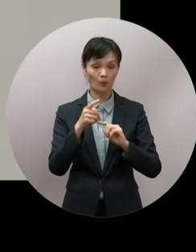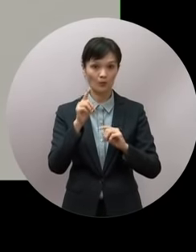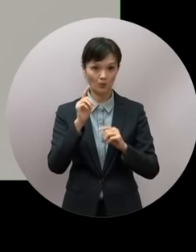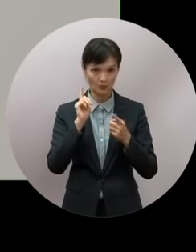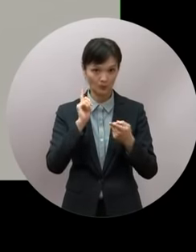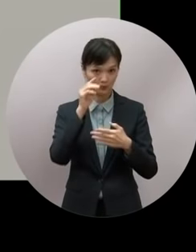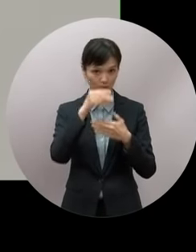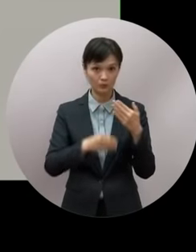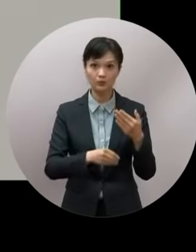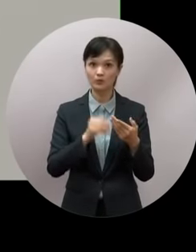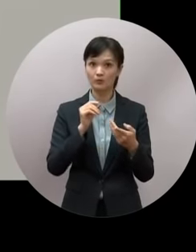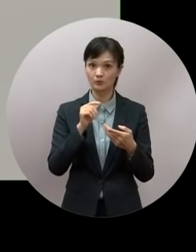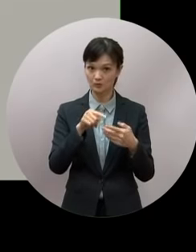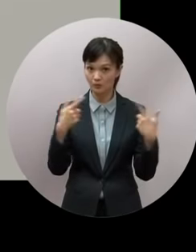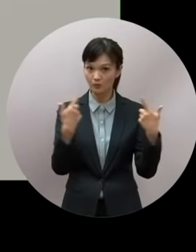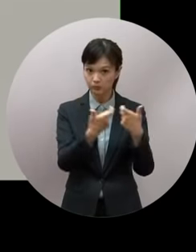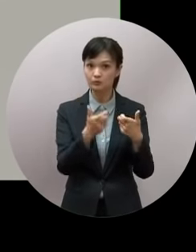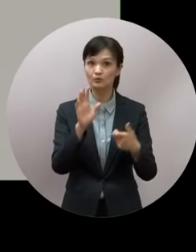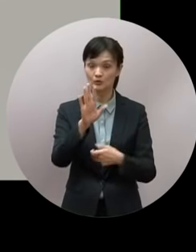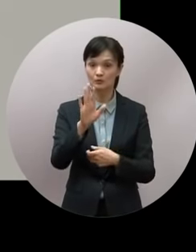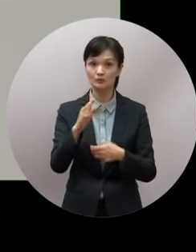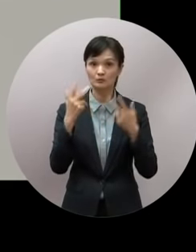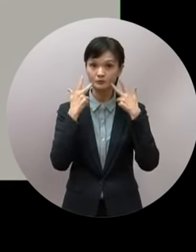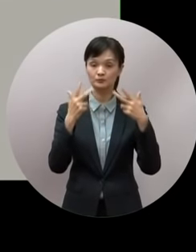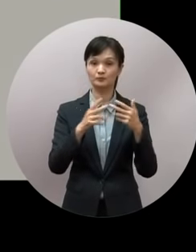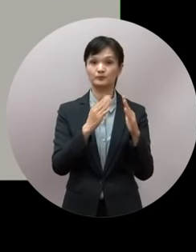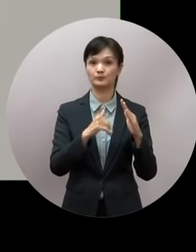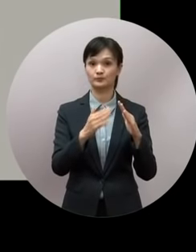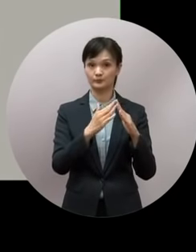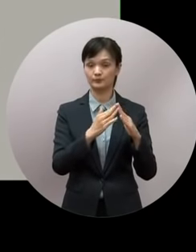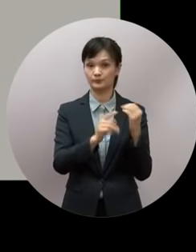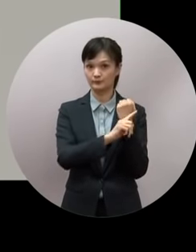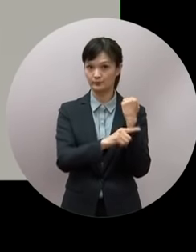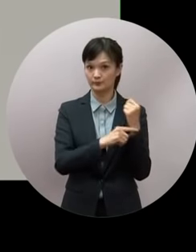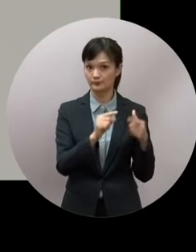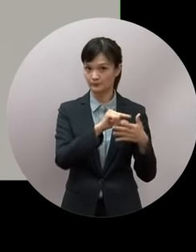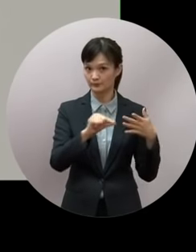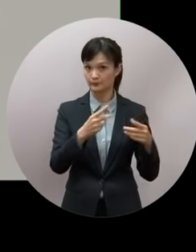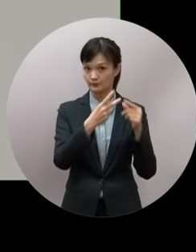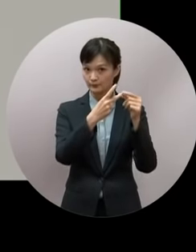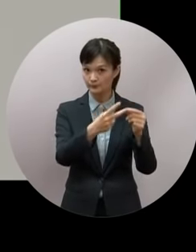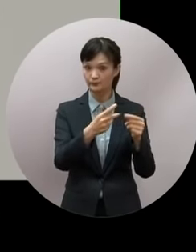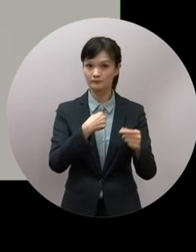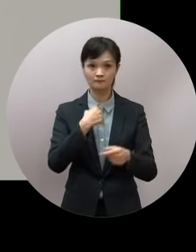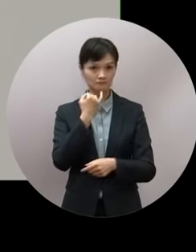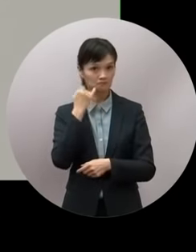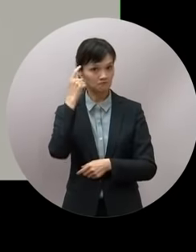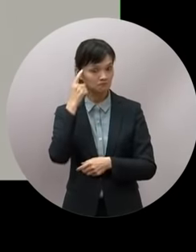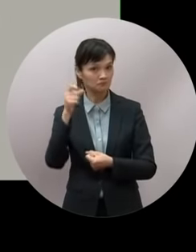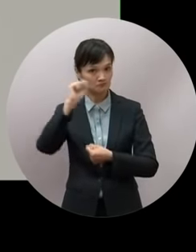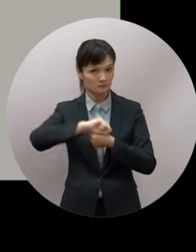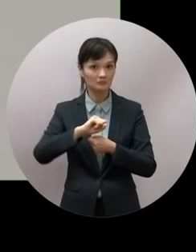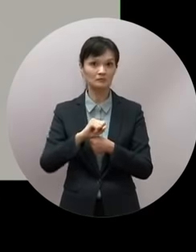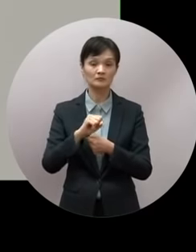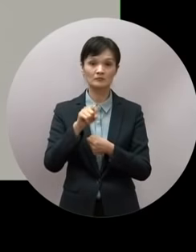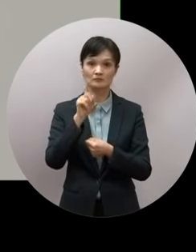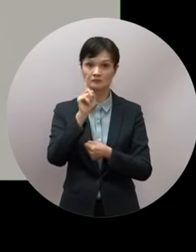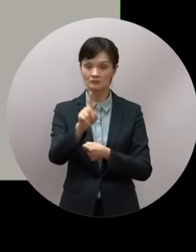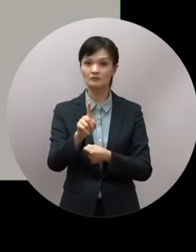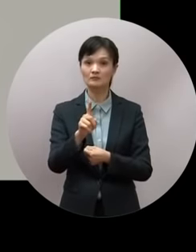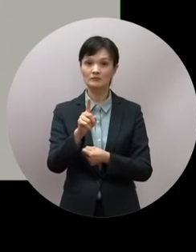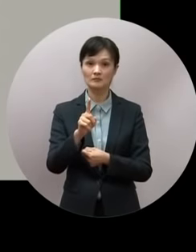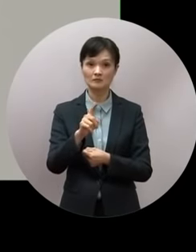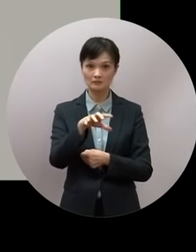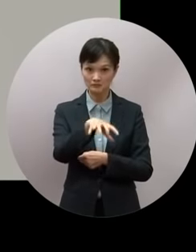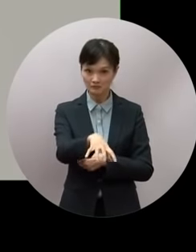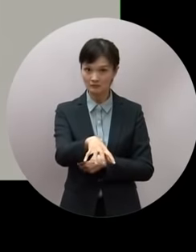认为原住民学校法的第2条，我们可以增设负责原住民学校事务的单位，一样可